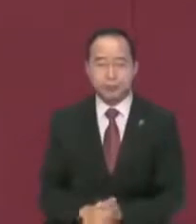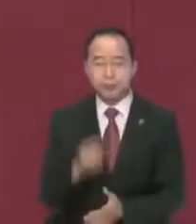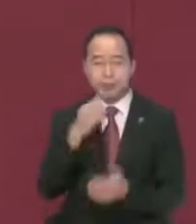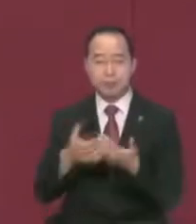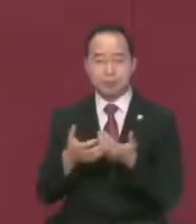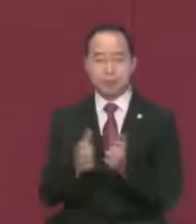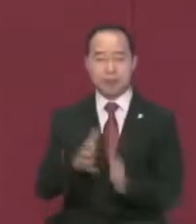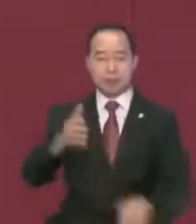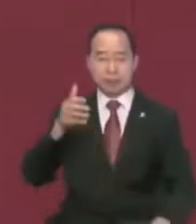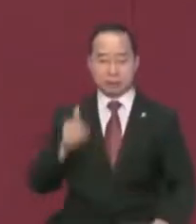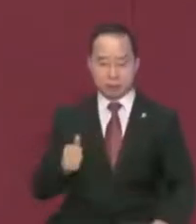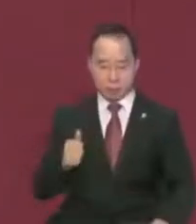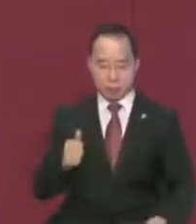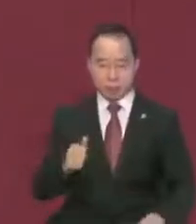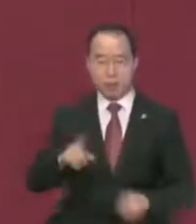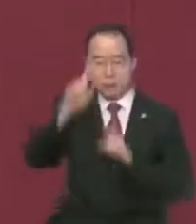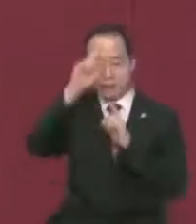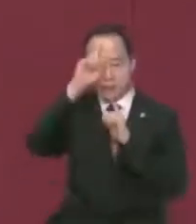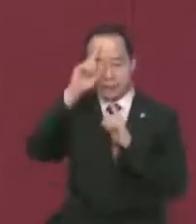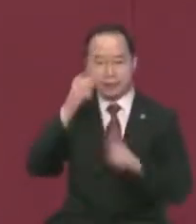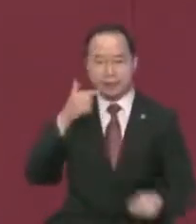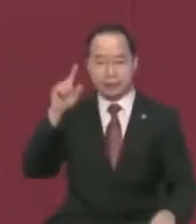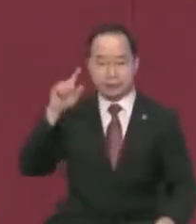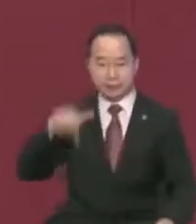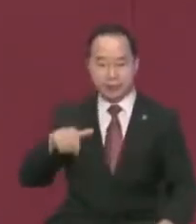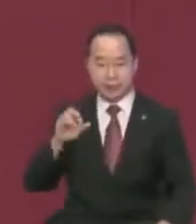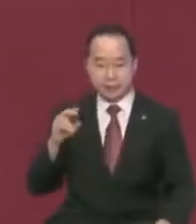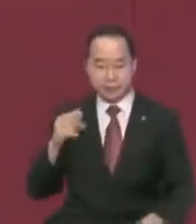더불어민주당 당대표 이낙연입니다.